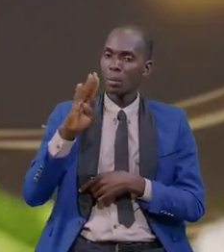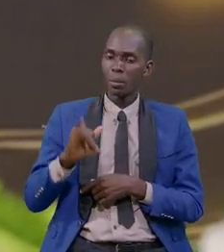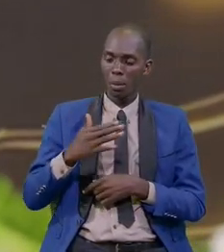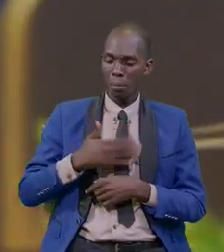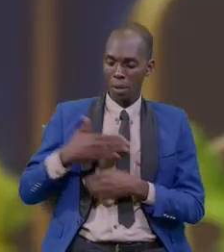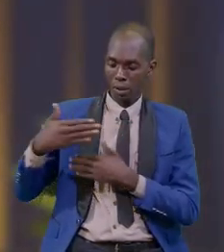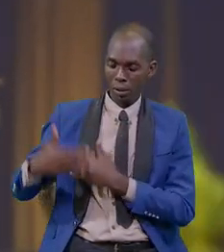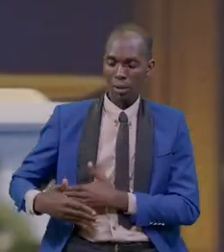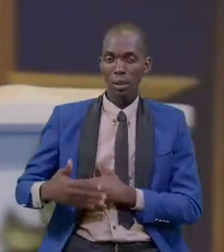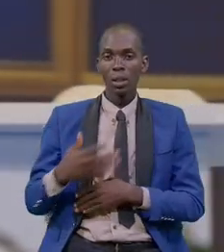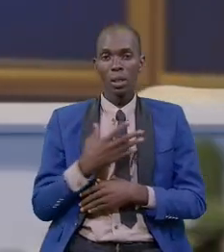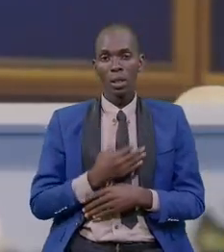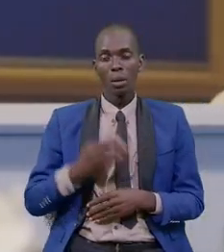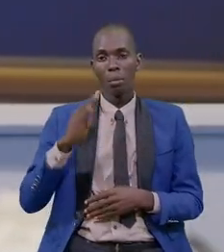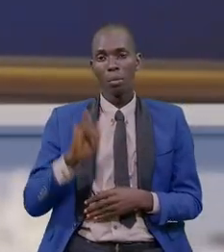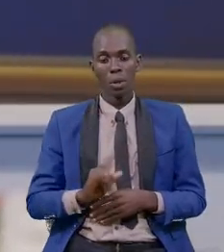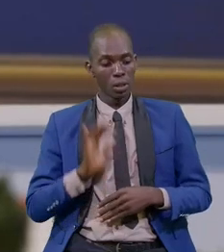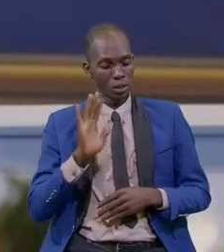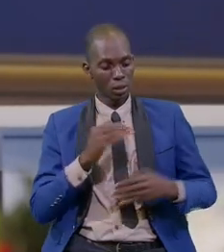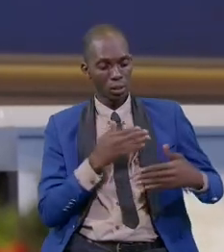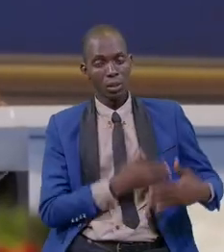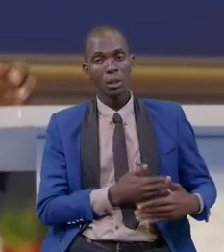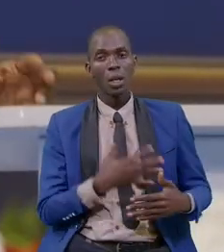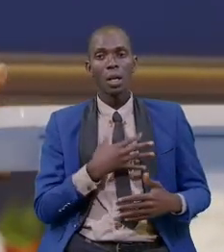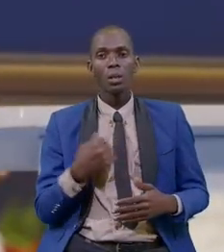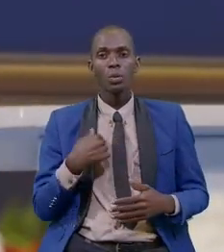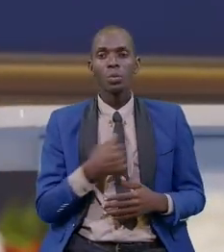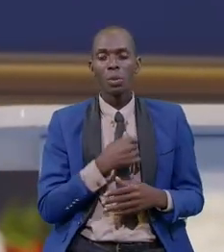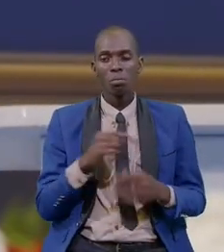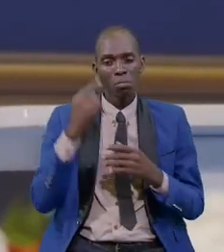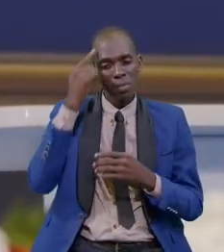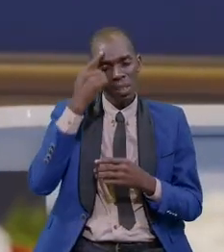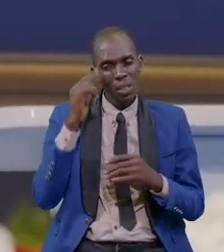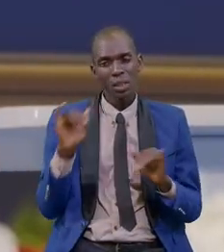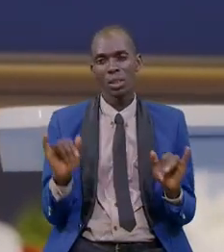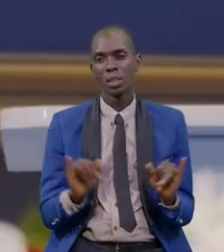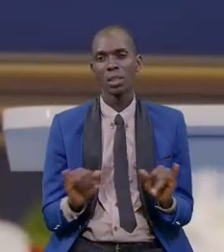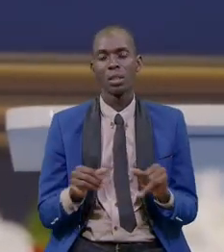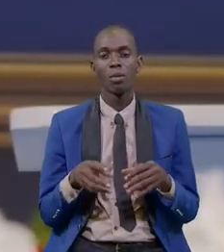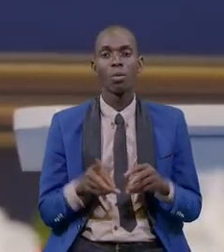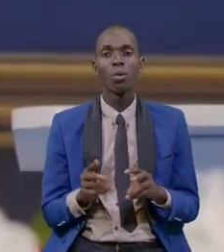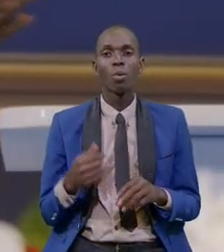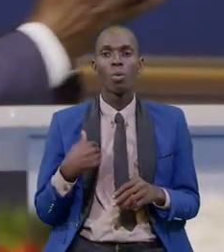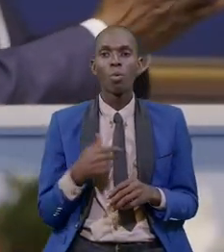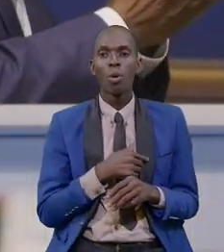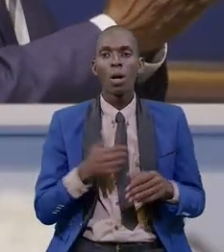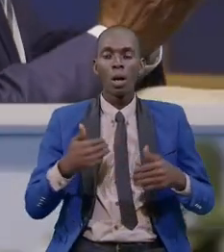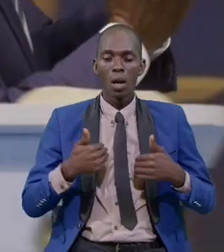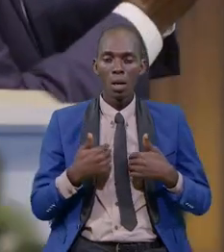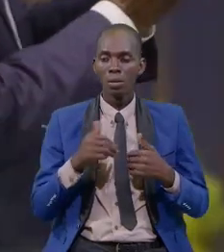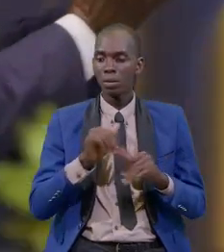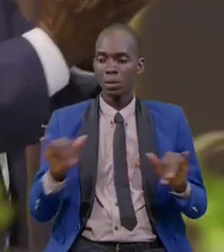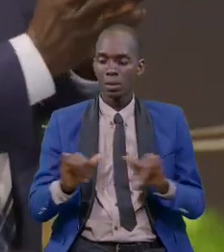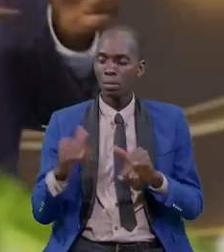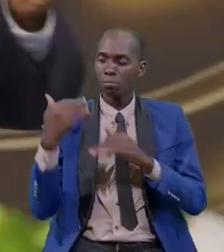je suis à ses côtés. Et nous sommes en train de penser dans la même direction. Nous avons un fardeau